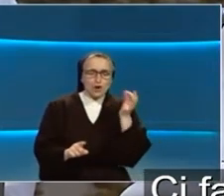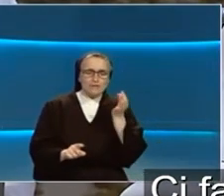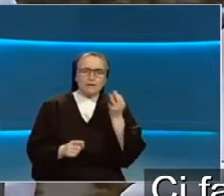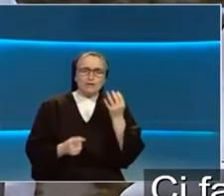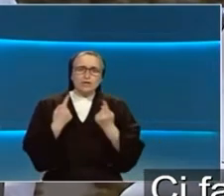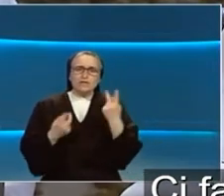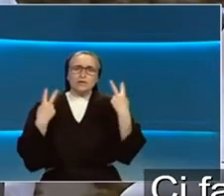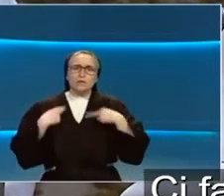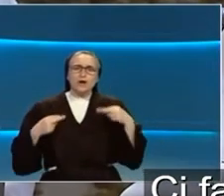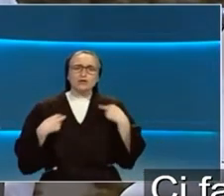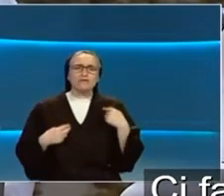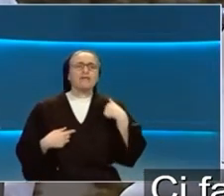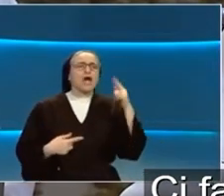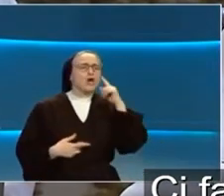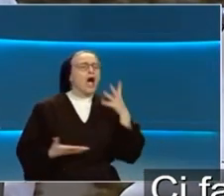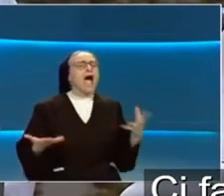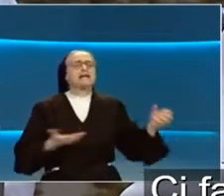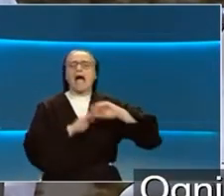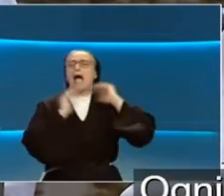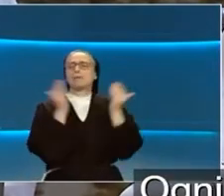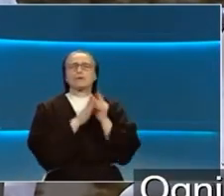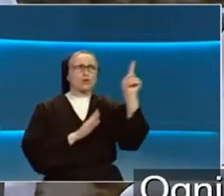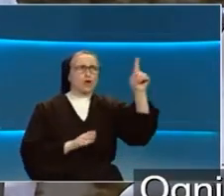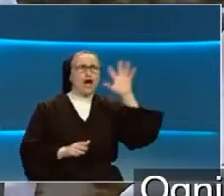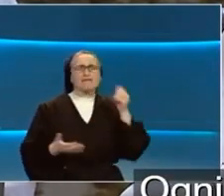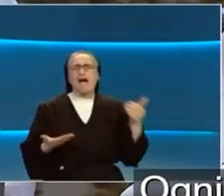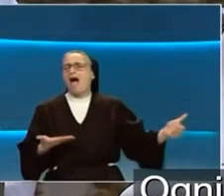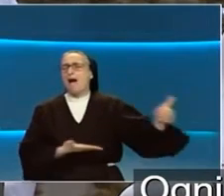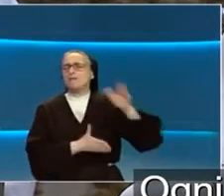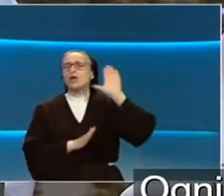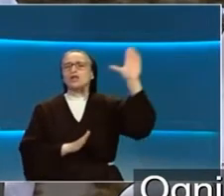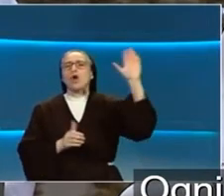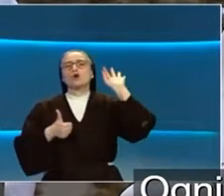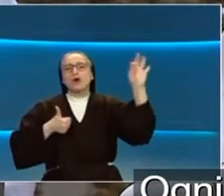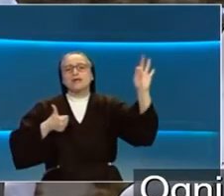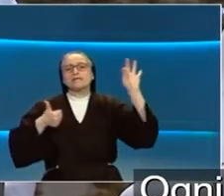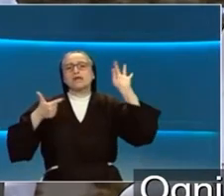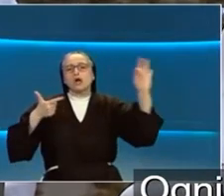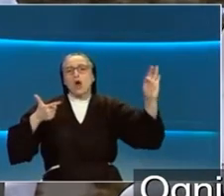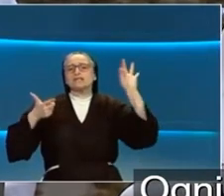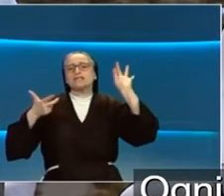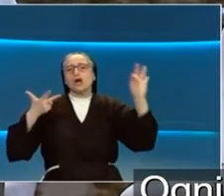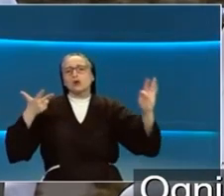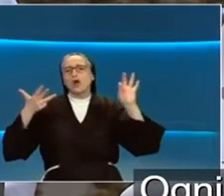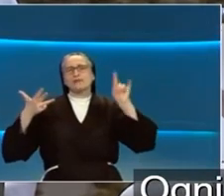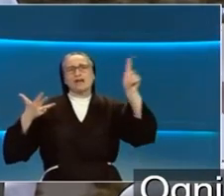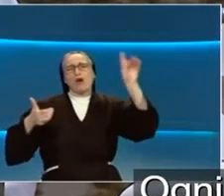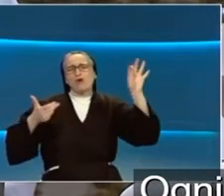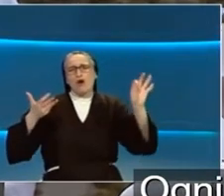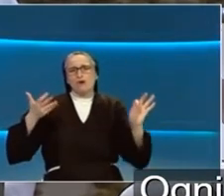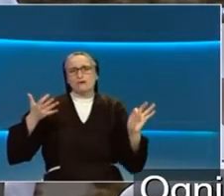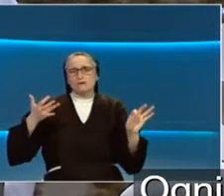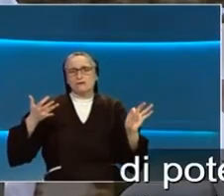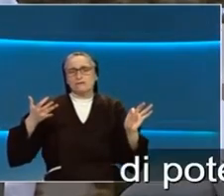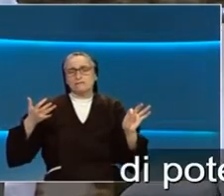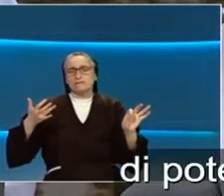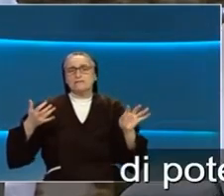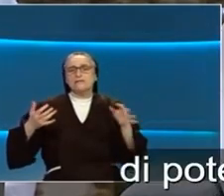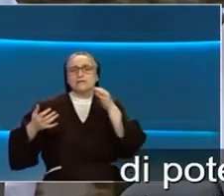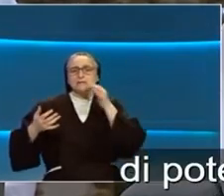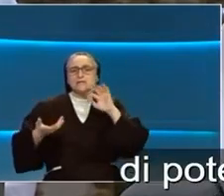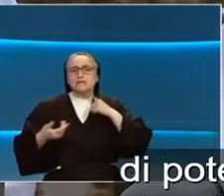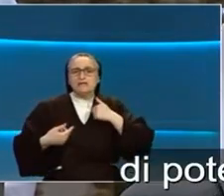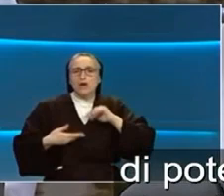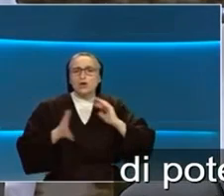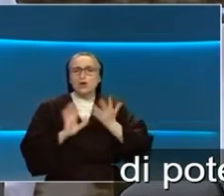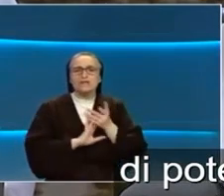하느님에 관해서 알고 있다고 주장할 때마다, 그래서 그분을 우리 스케마 속에 집어넣을 수 있다고 여길 때 우리 자신에게